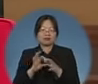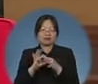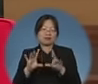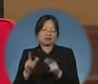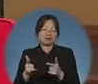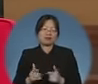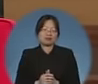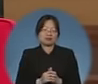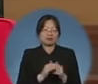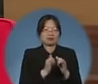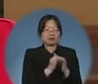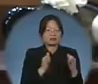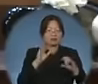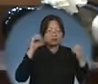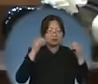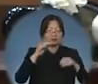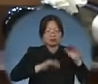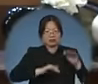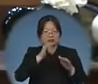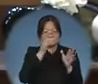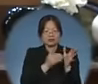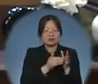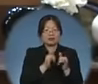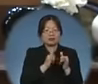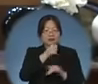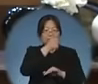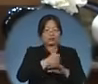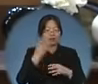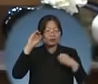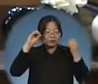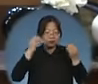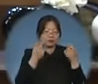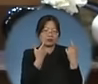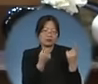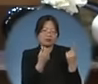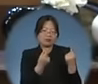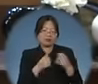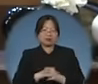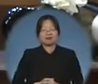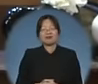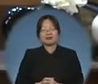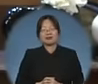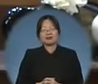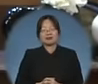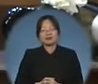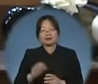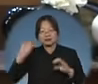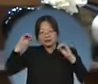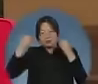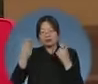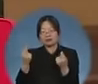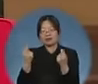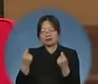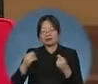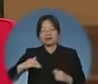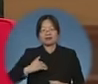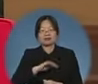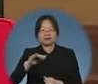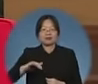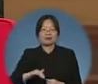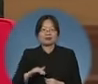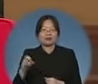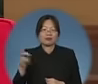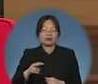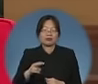그러니까 인간과 동물의 차이가 있지만 인간도 그렇지만. 결국은 동물이다. 그렇죠. 아하하. 그렇죠. 그래서 동물이고 우리가